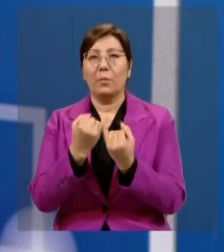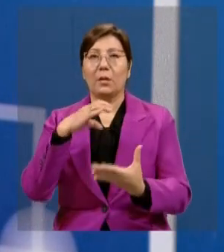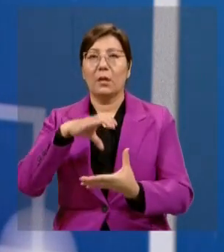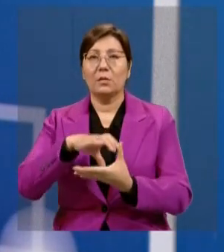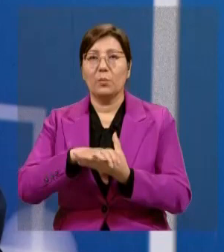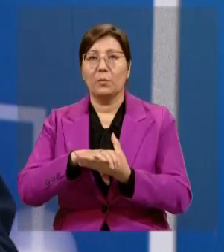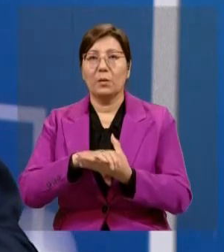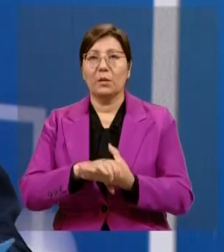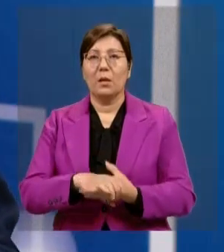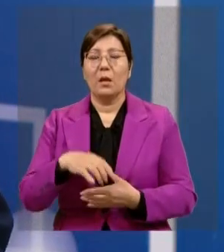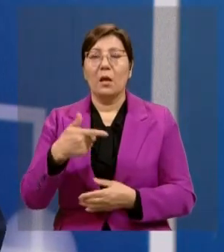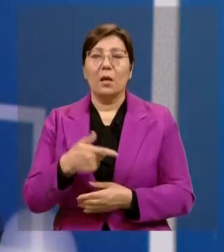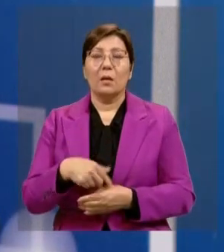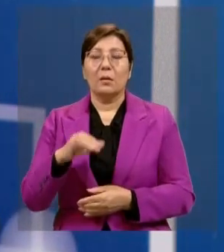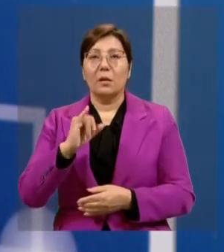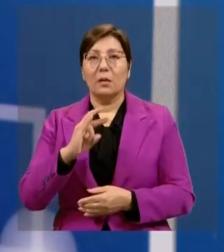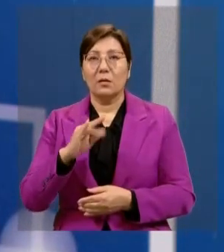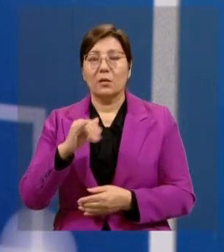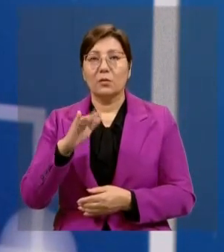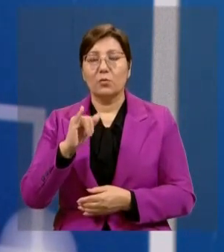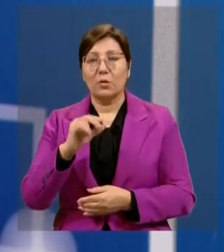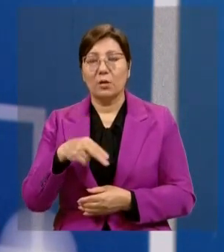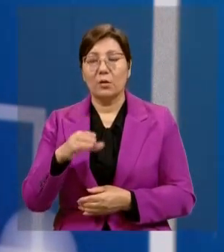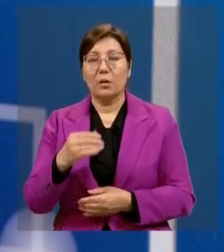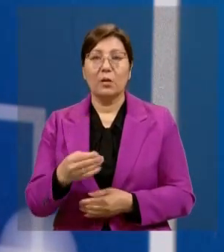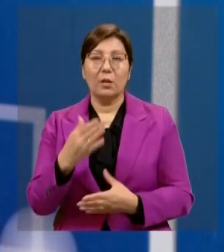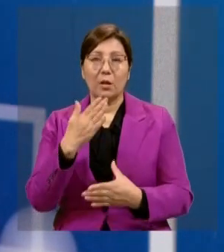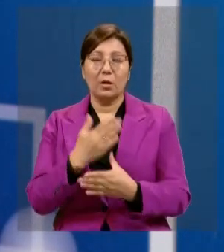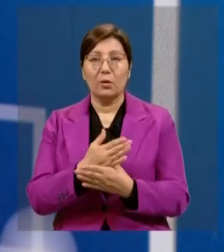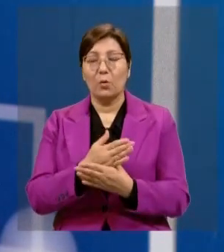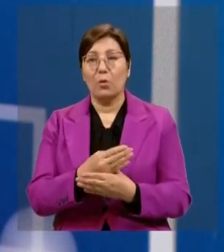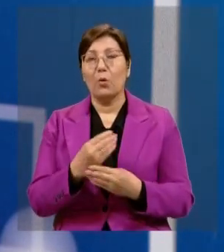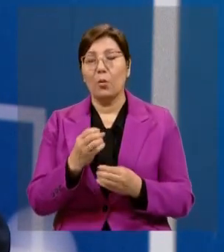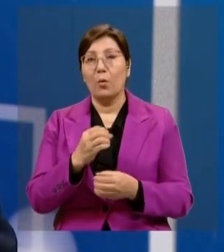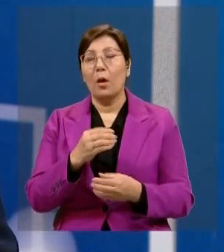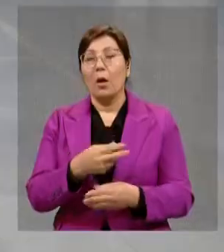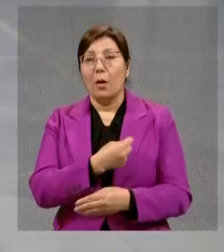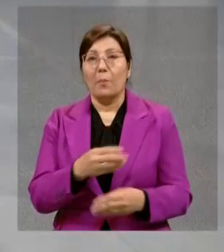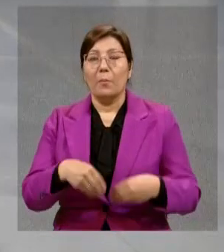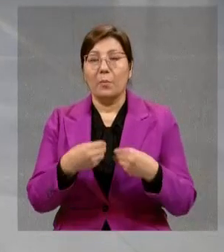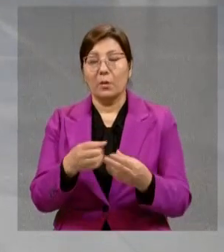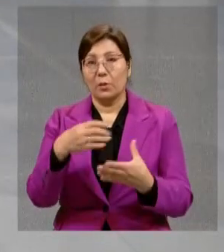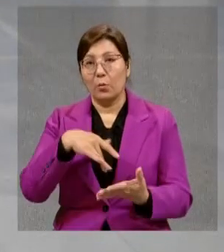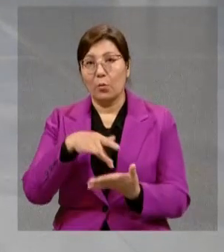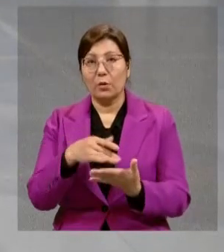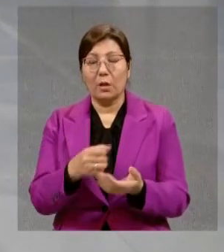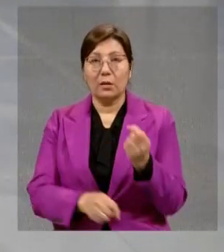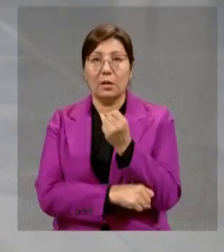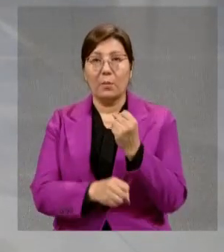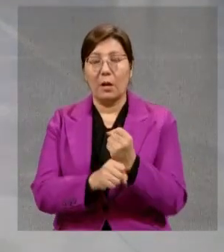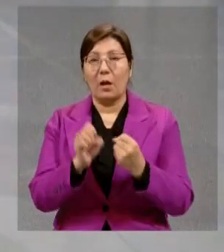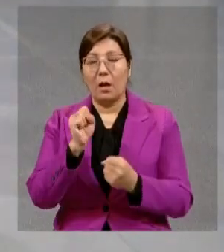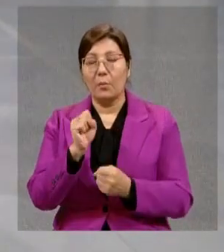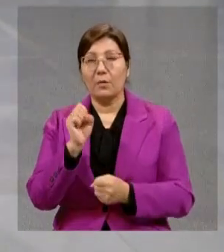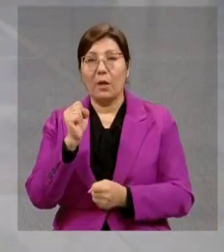таныс болыңыздар. Гемопоэздік дін жасушалары донорлығын дамыту бойынша облыстық қан орталығының маманы Абрашев Айсұлтан Тыныштығұлы.